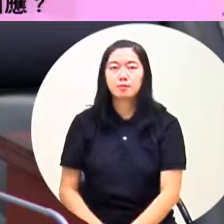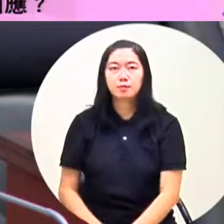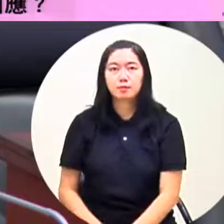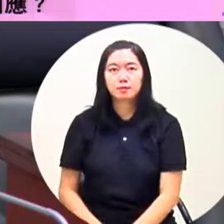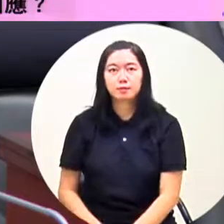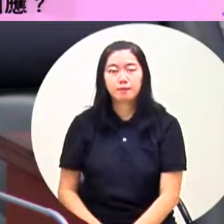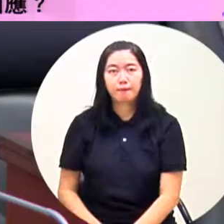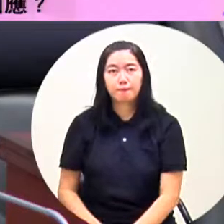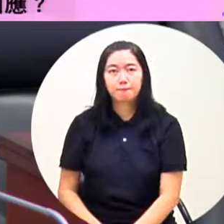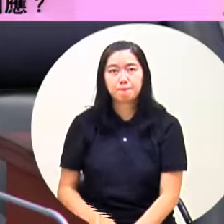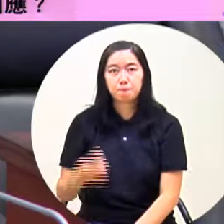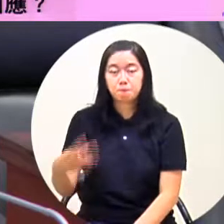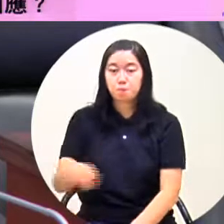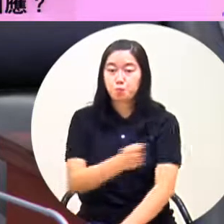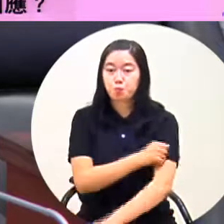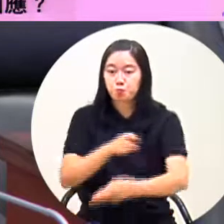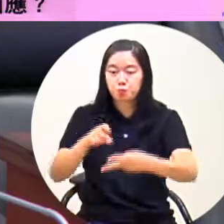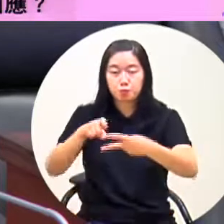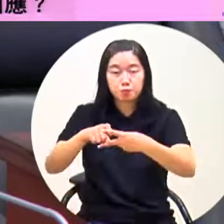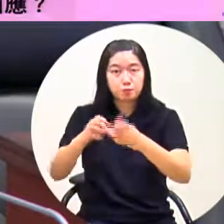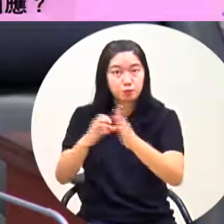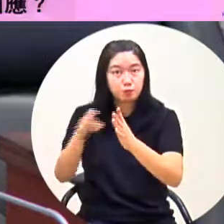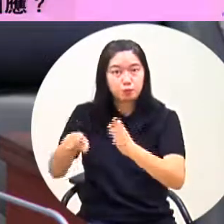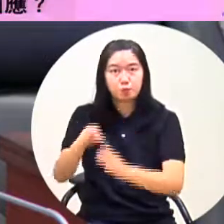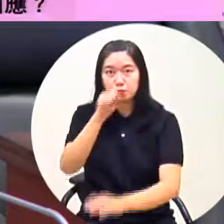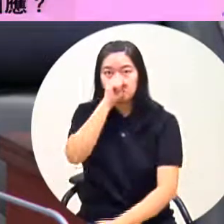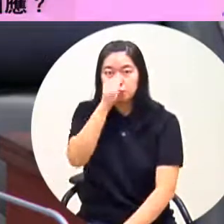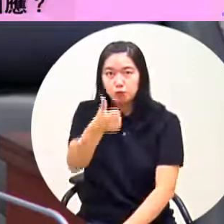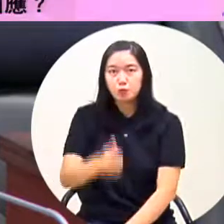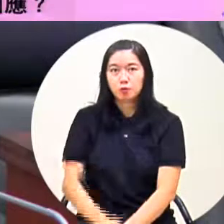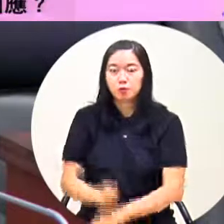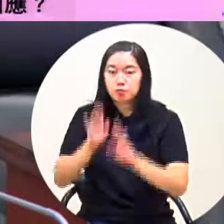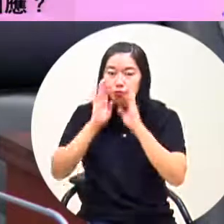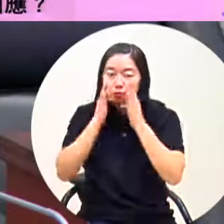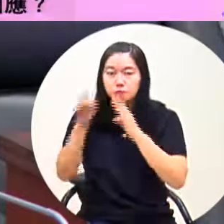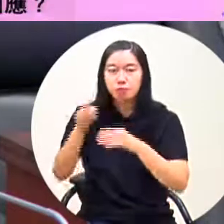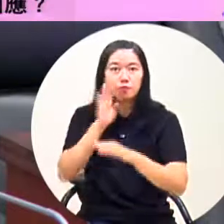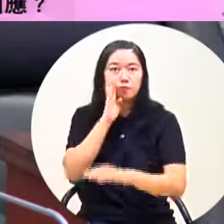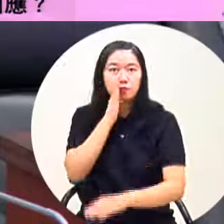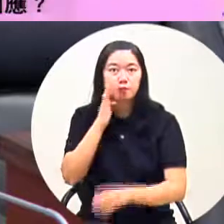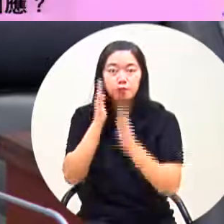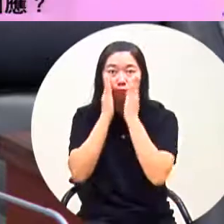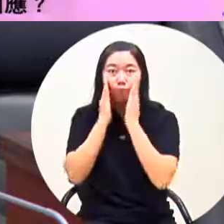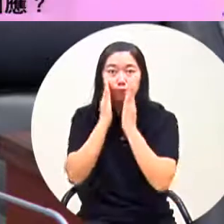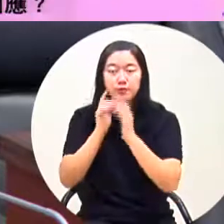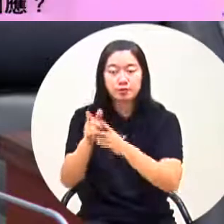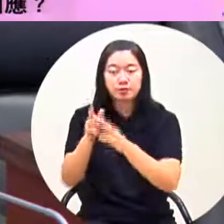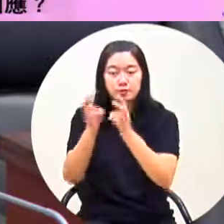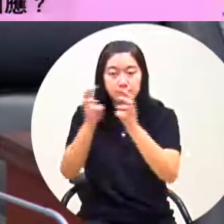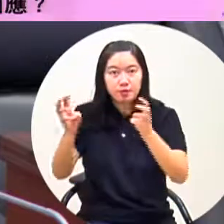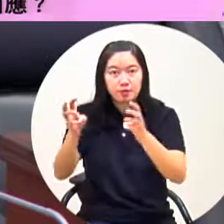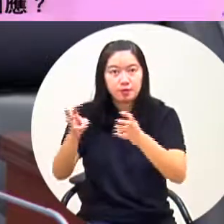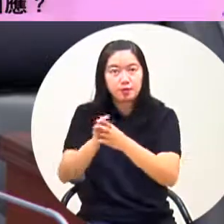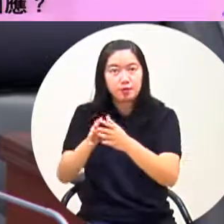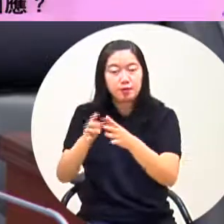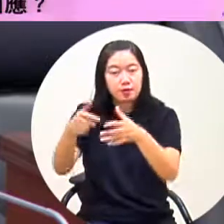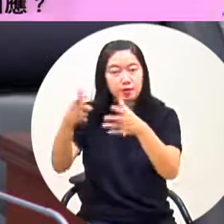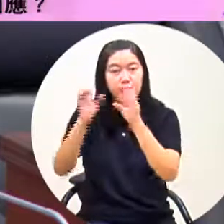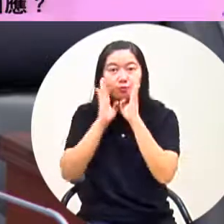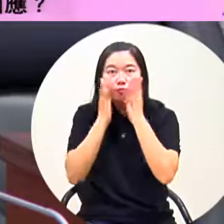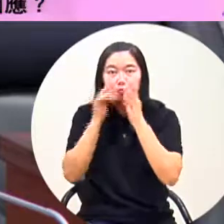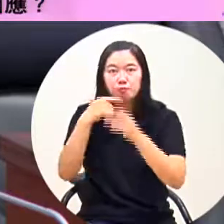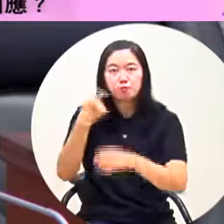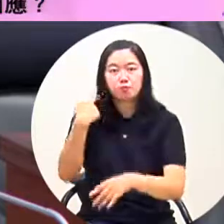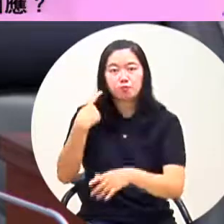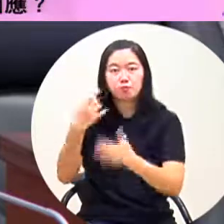我们劳工局他 Job 好康的 FB 粉丝页哦，都送礼物哦。啊，本席就简单